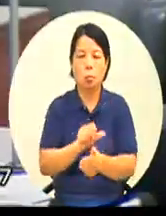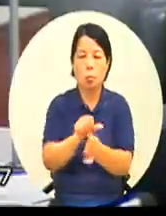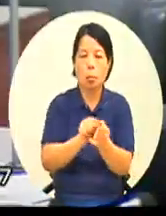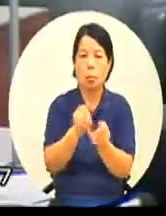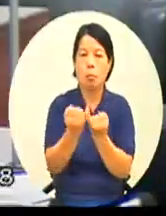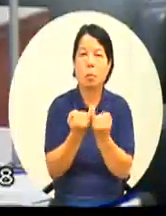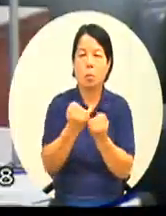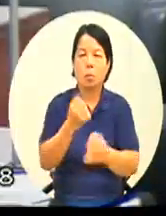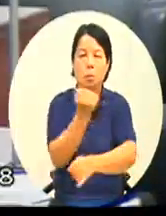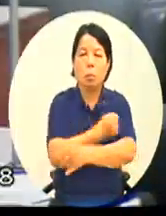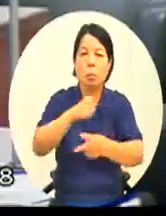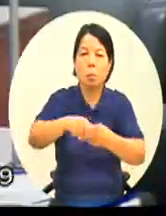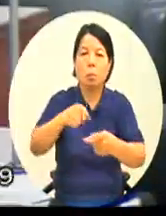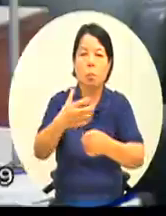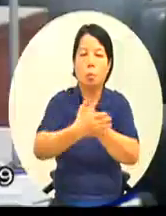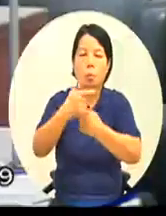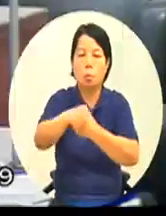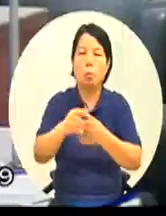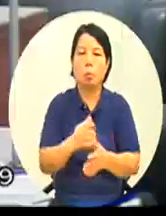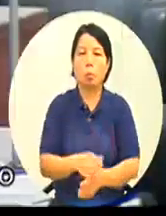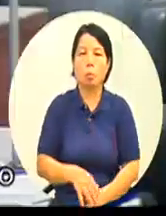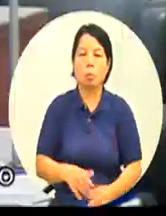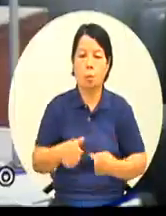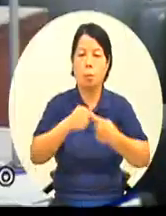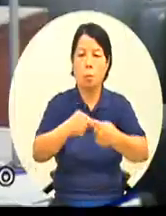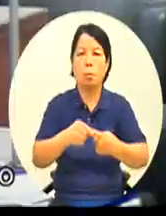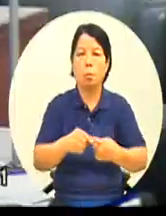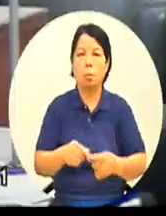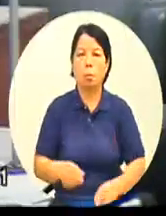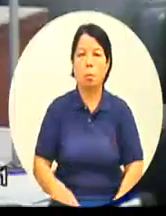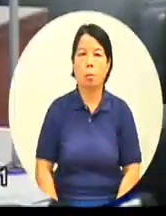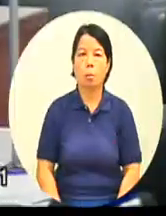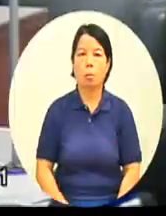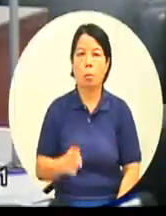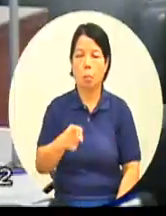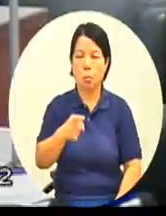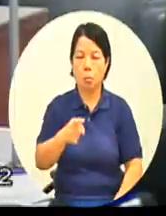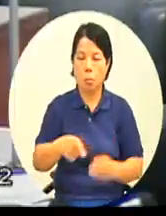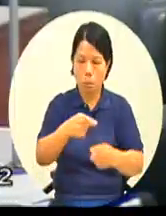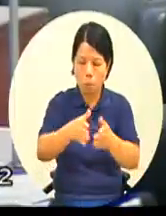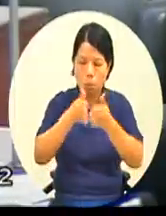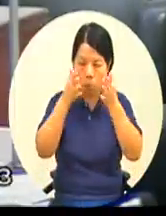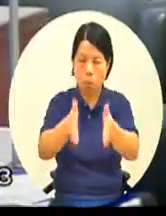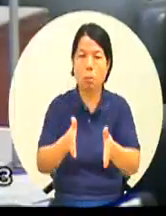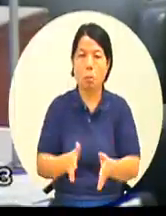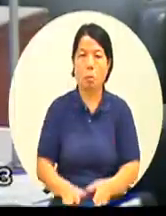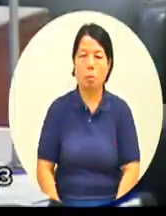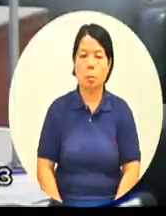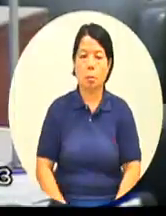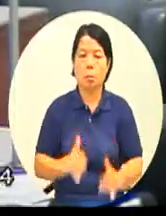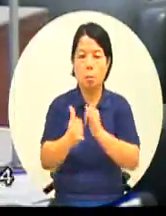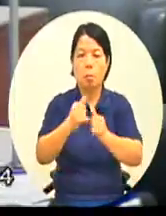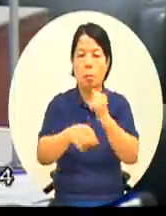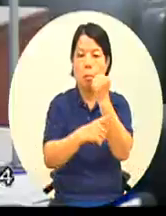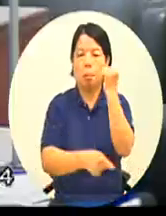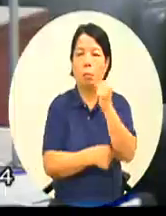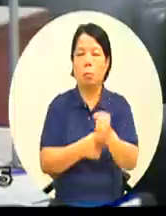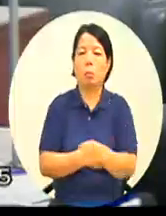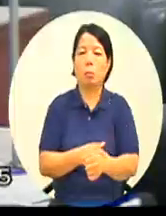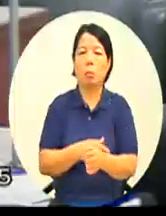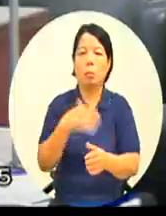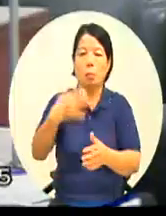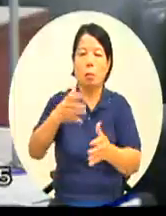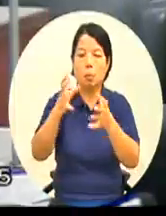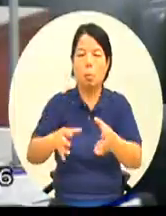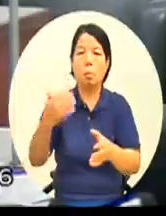工，我们怎么样保障他的劳动权益？第一个是这样，第二个，我认为您应该针对刚刚所谓民法没有通过的部分，您也要勇